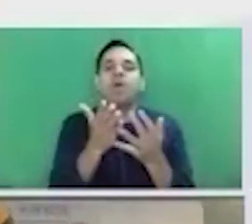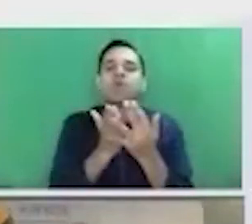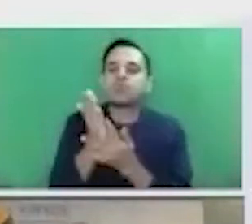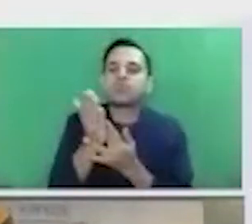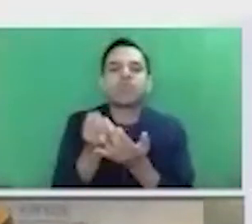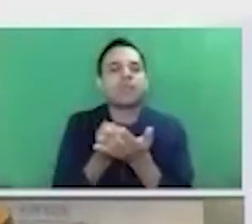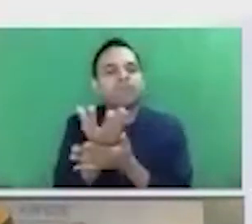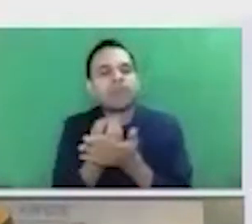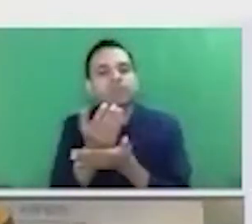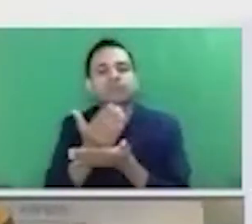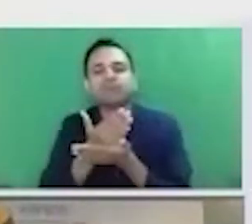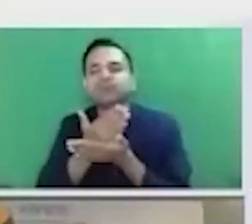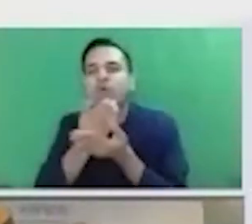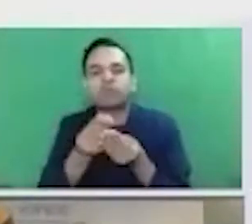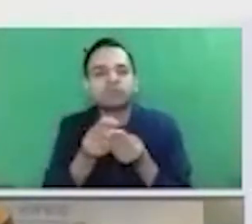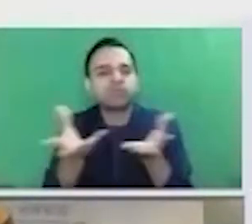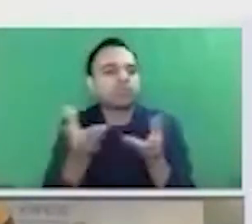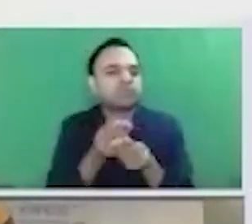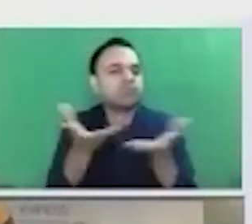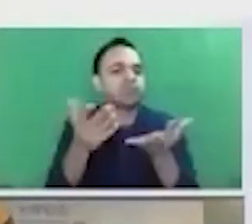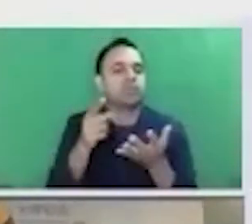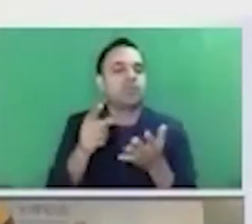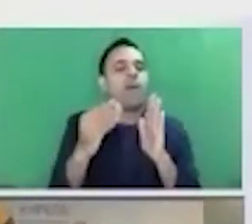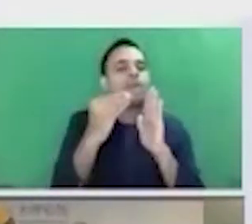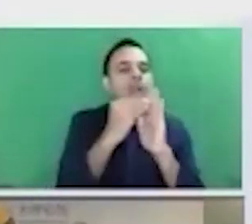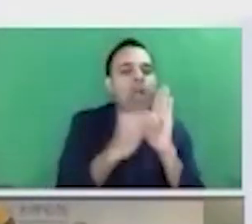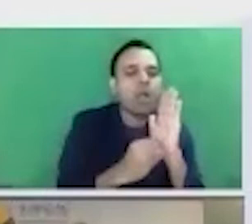وخصوصا الأمور البيئية.